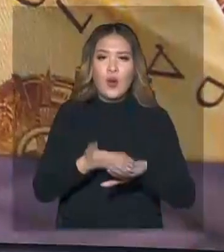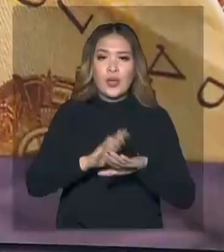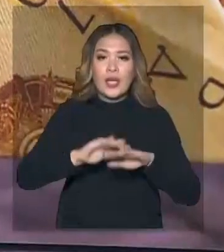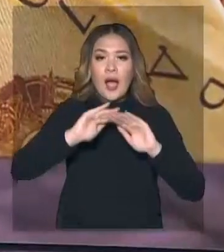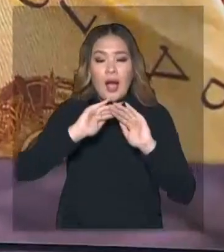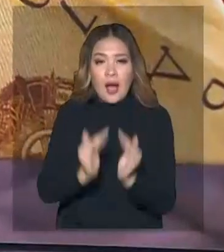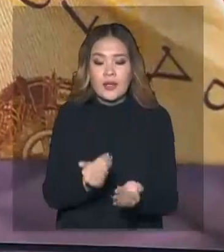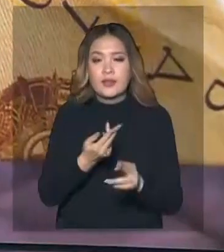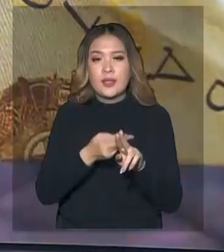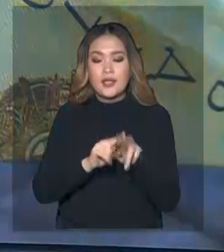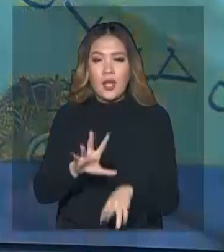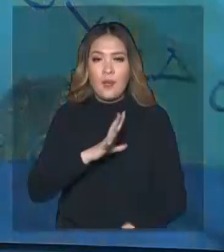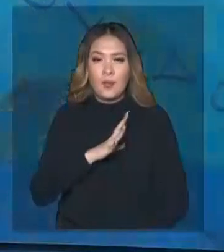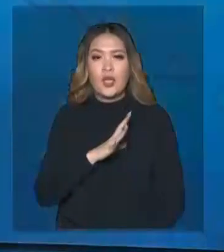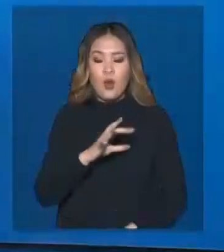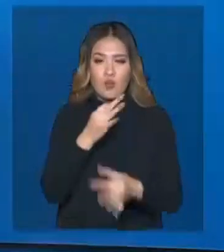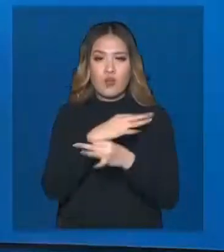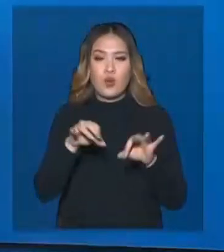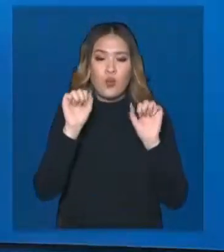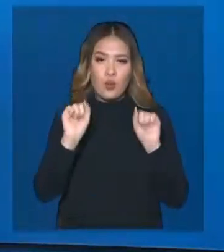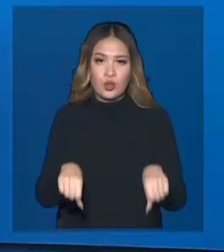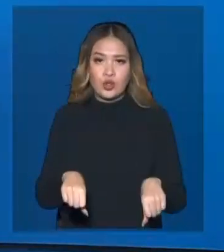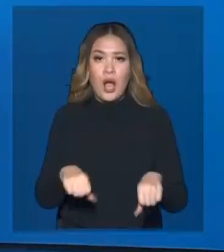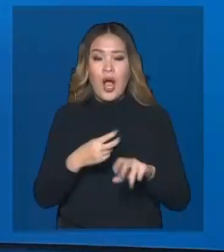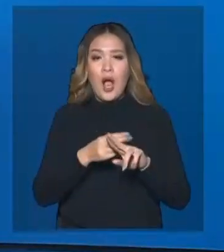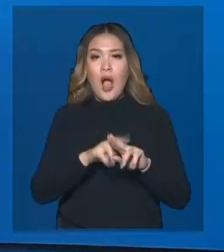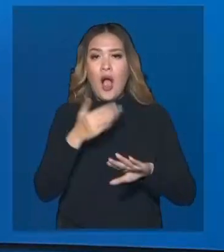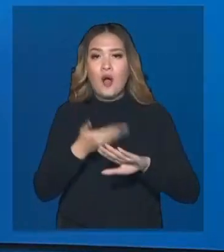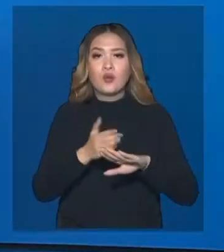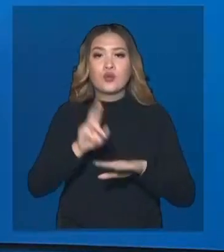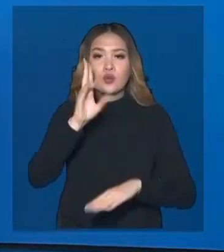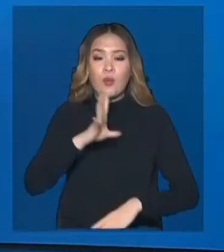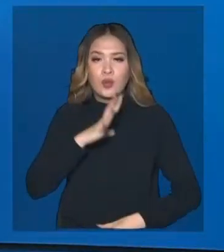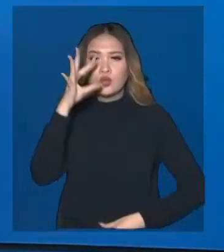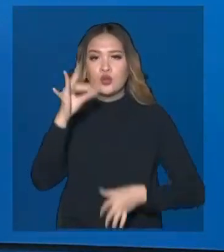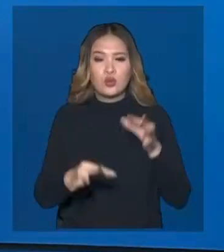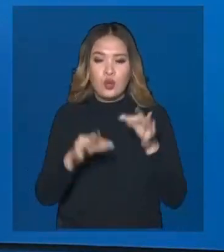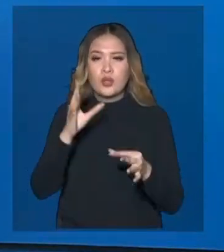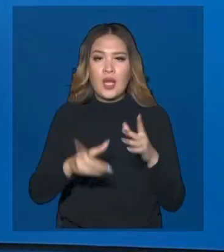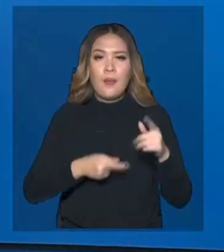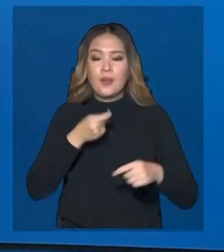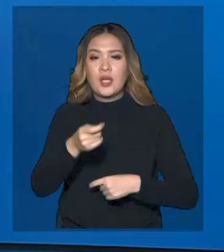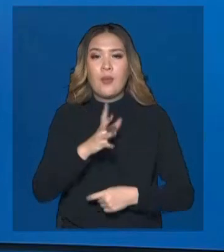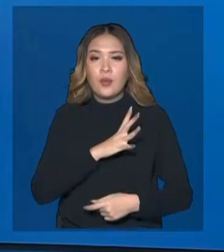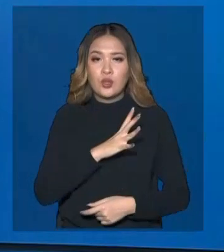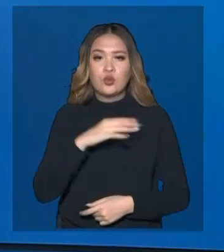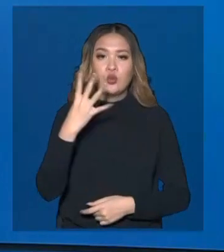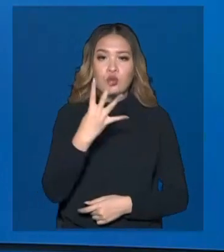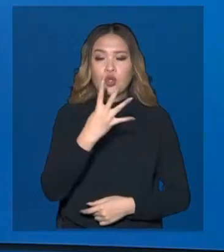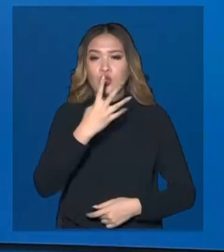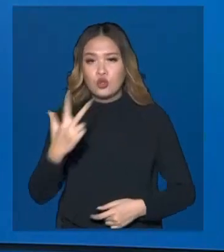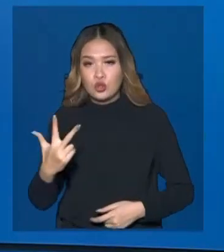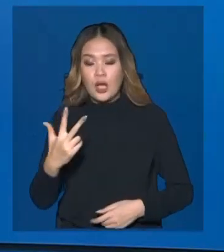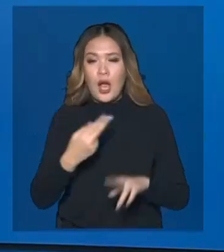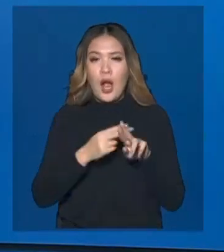және орташа қылмыстар үшін жазадан босатуды көздейді. Ал ауыр қылмыстар үшін сот тағайындаған мерзім 4-тен 3-ке,